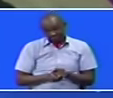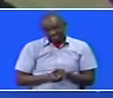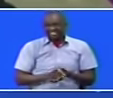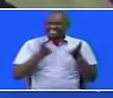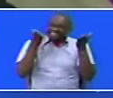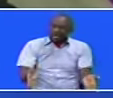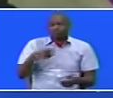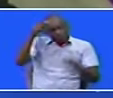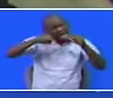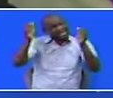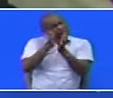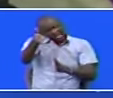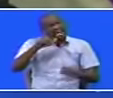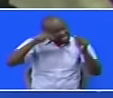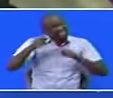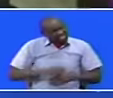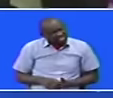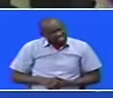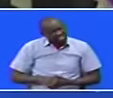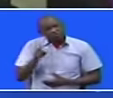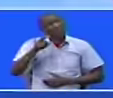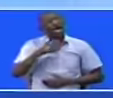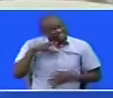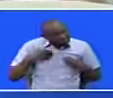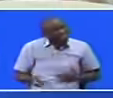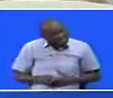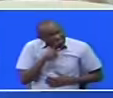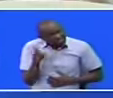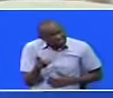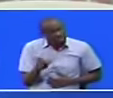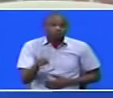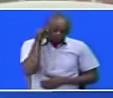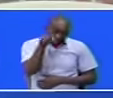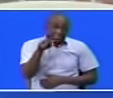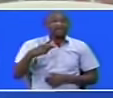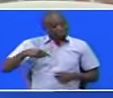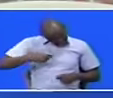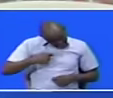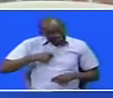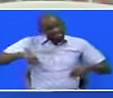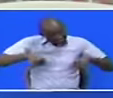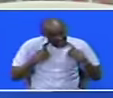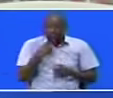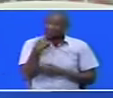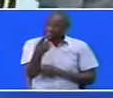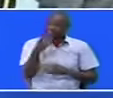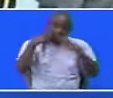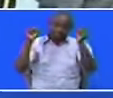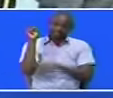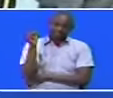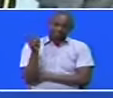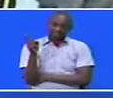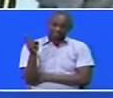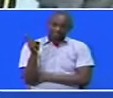Sasa nyinyi nakubali hiyo maneno? Oyoni? Ndio hiyo hata mimi mwenyewe ninasema kwa rais